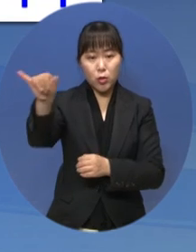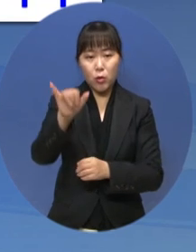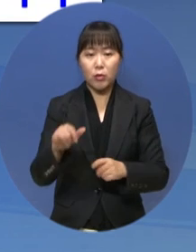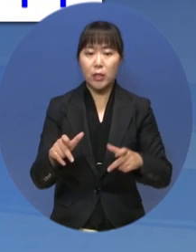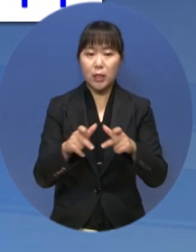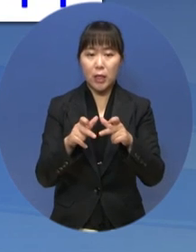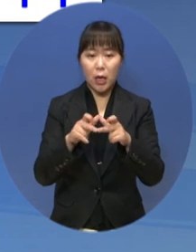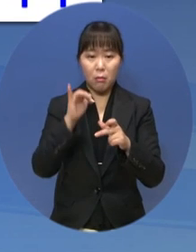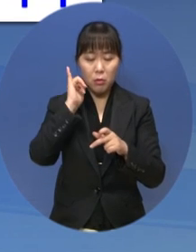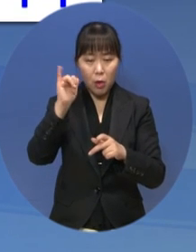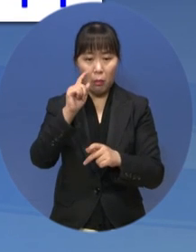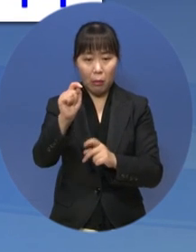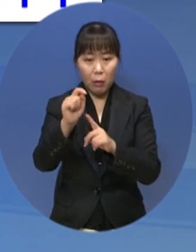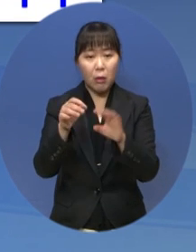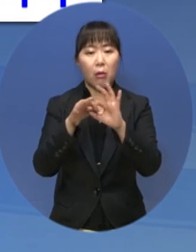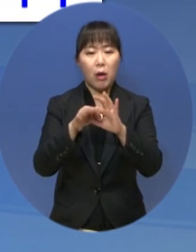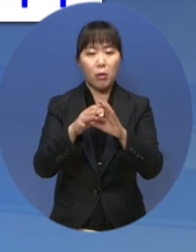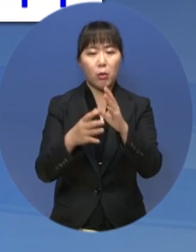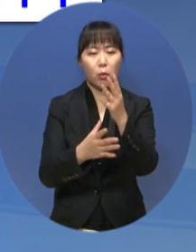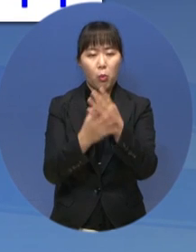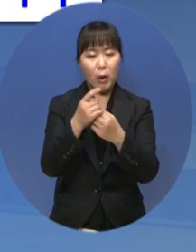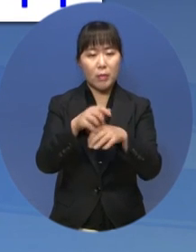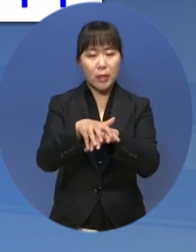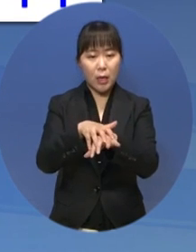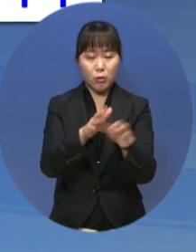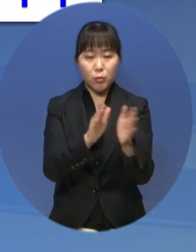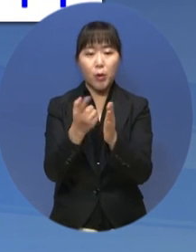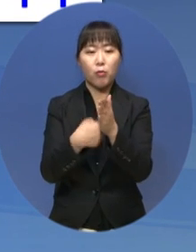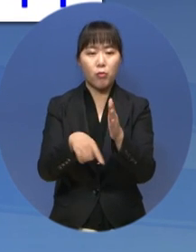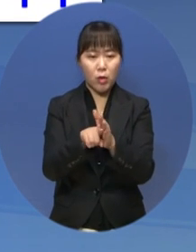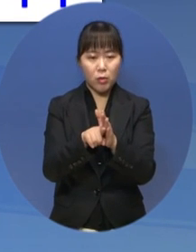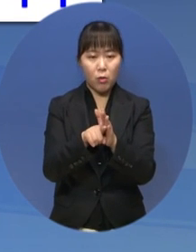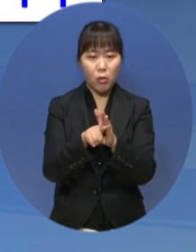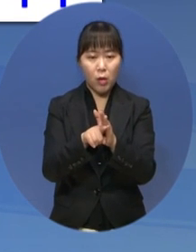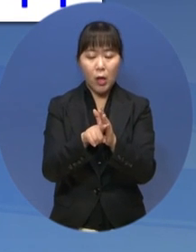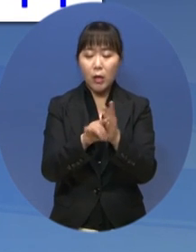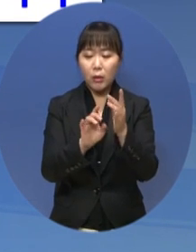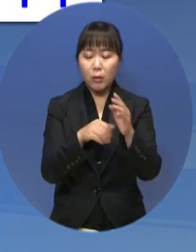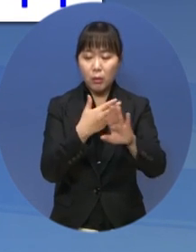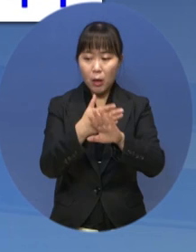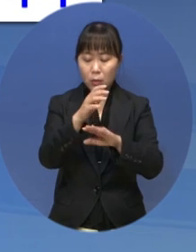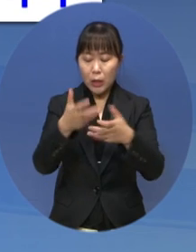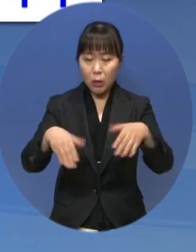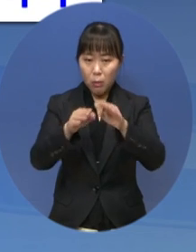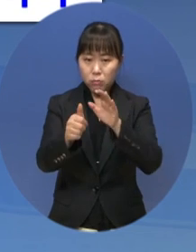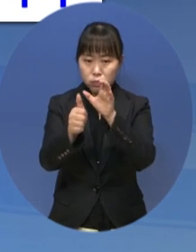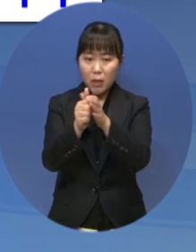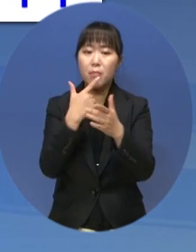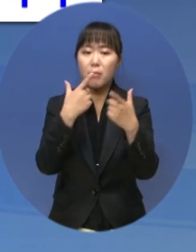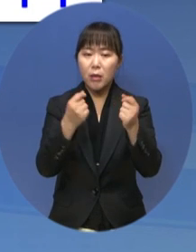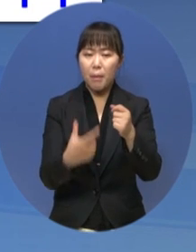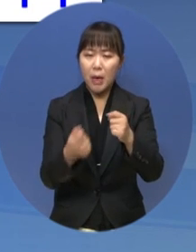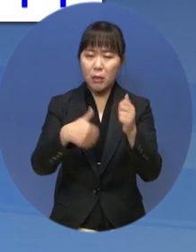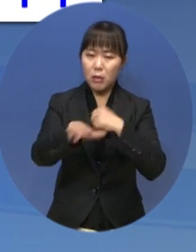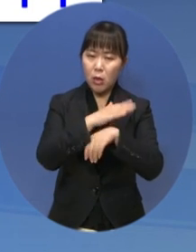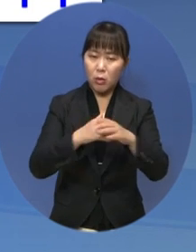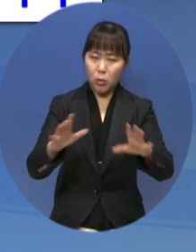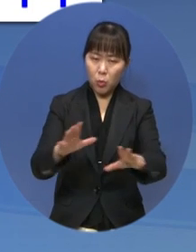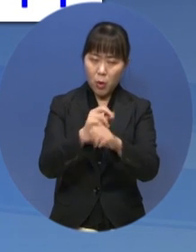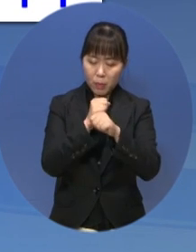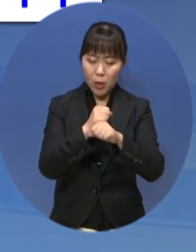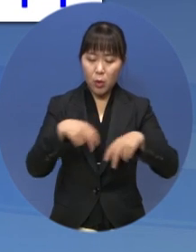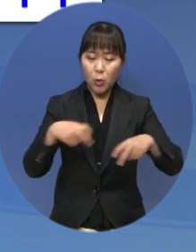장애인 콜택시 통합 체계를 마련하기 위해 용역을 진행하고 있는 것으로 알고 있는데 빠른 시일 내에 이를